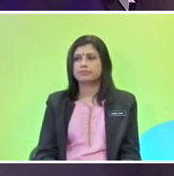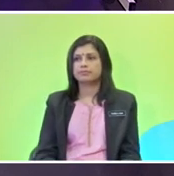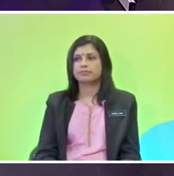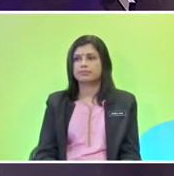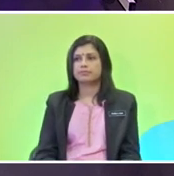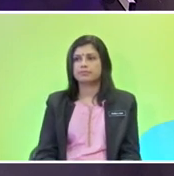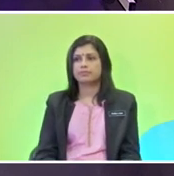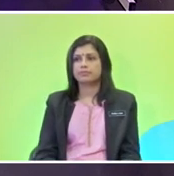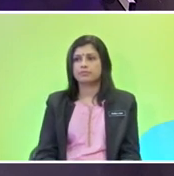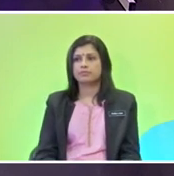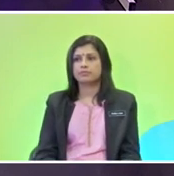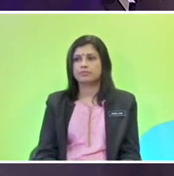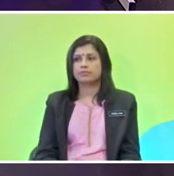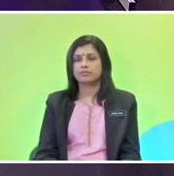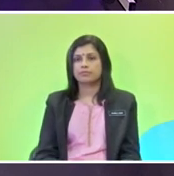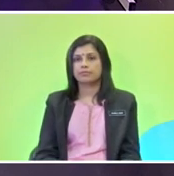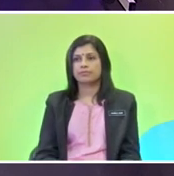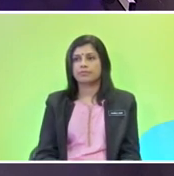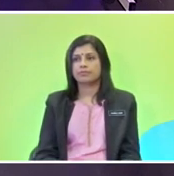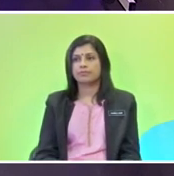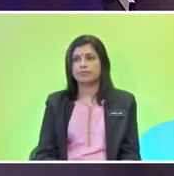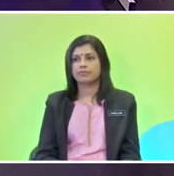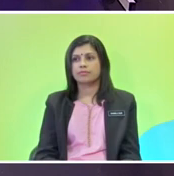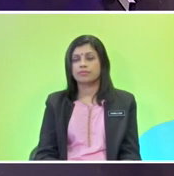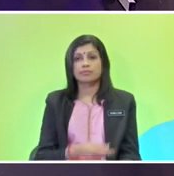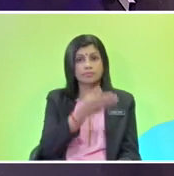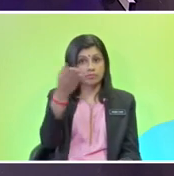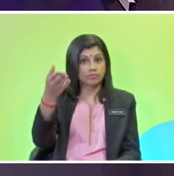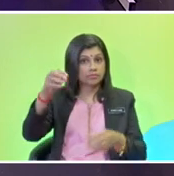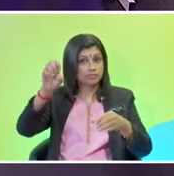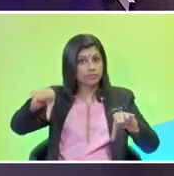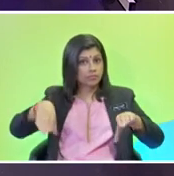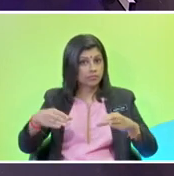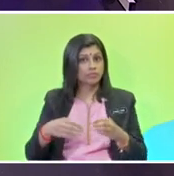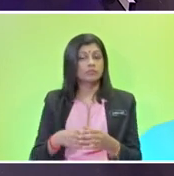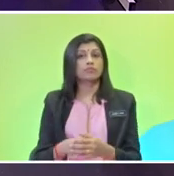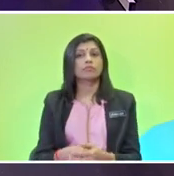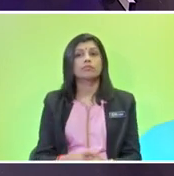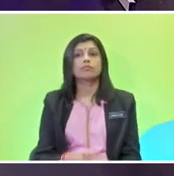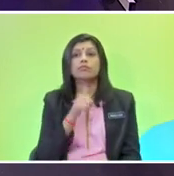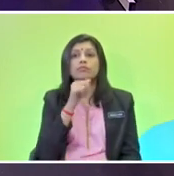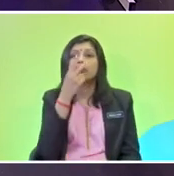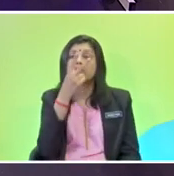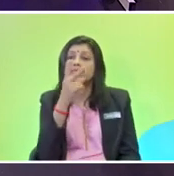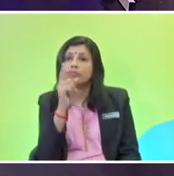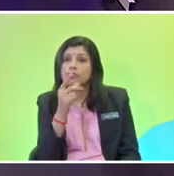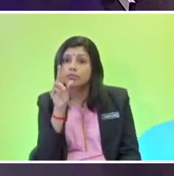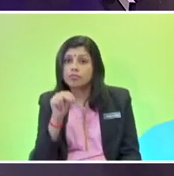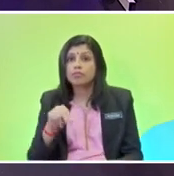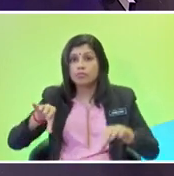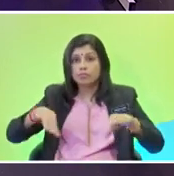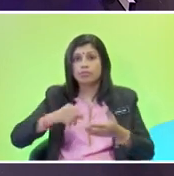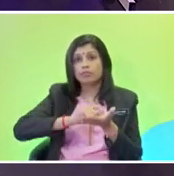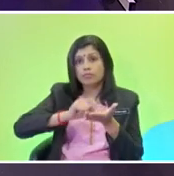Okey, Kak Syafika buat tambah dulu. Murid-murid kita sambil-sambil tu. Jangan tengok je, kita sama-sama mengira ya. Boleh sama-sama mengira